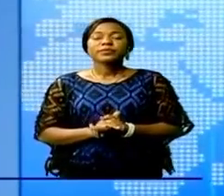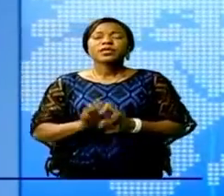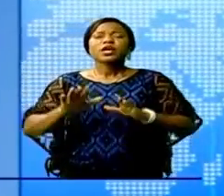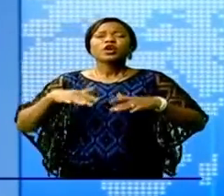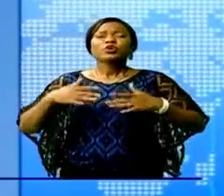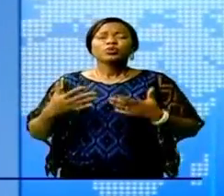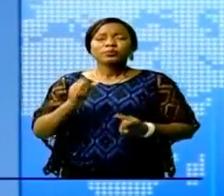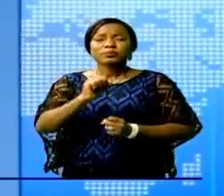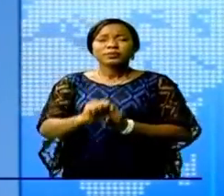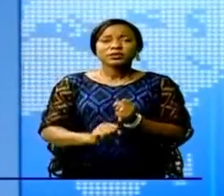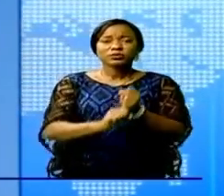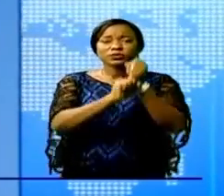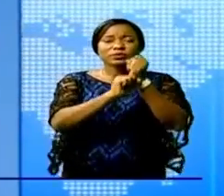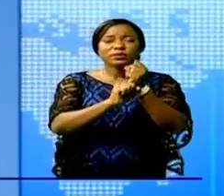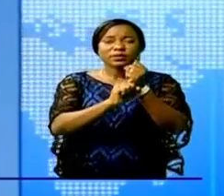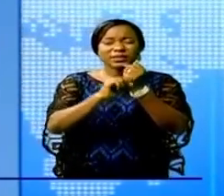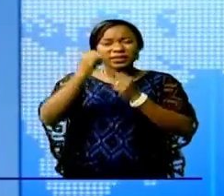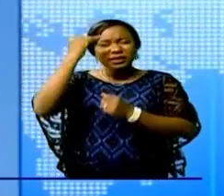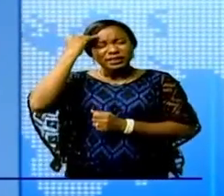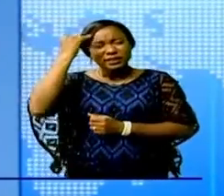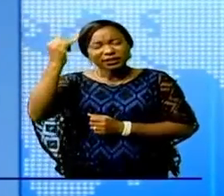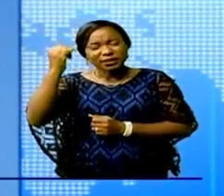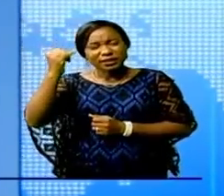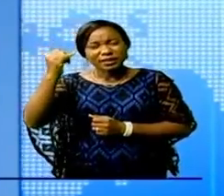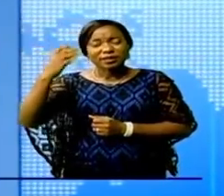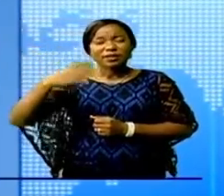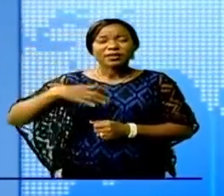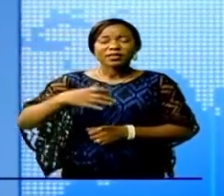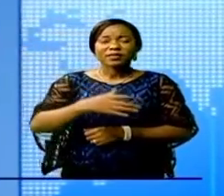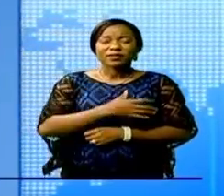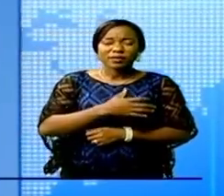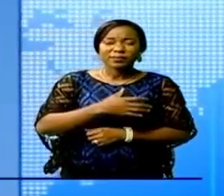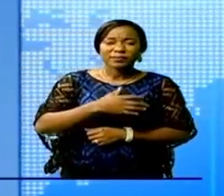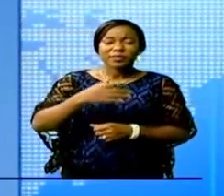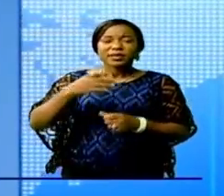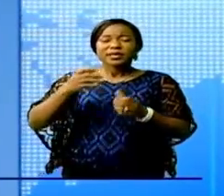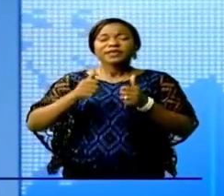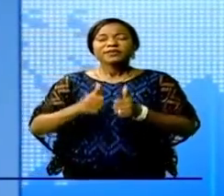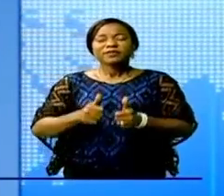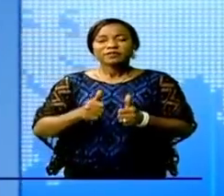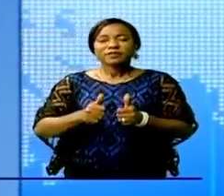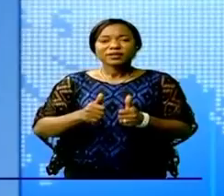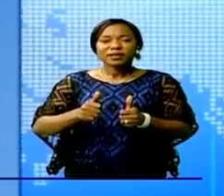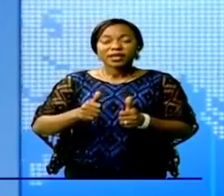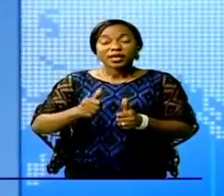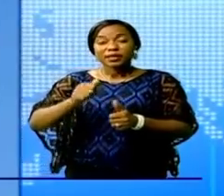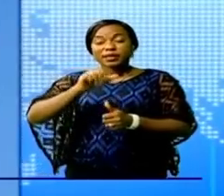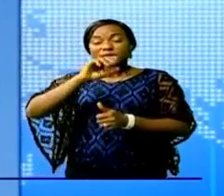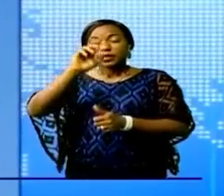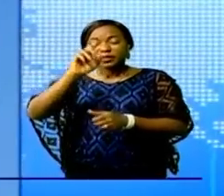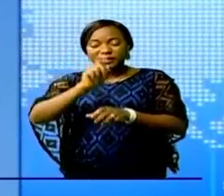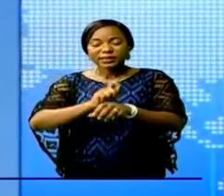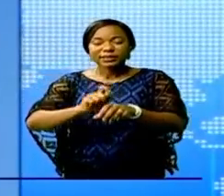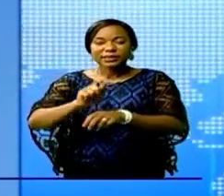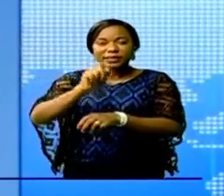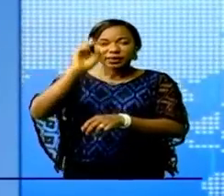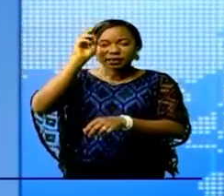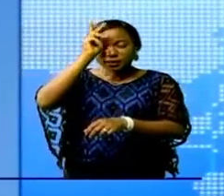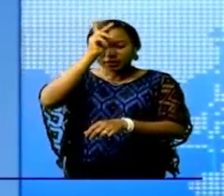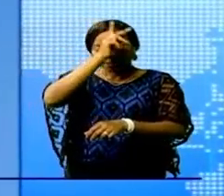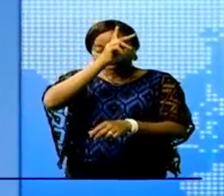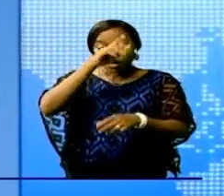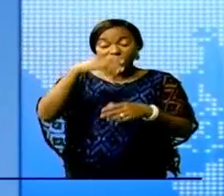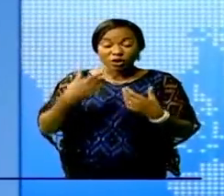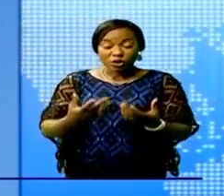Comment soutenir les initiatives de femmes entrepreneurs de la Tchangou dans la partie est de la capitale? Vision Fachi apporte